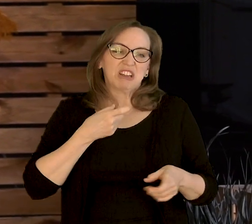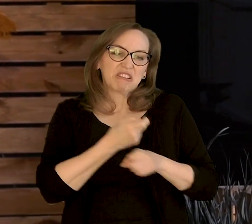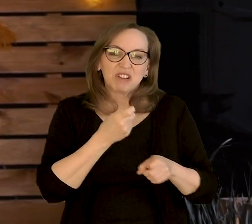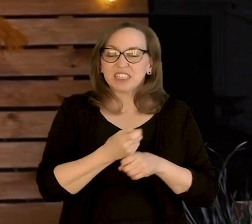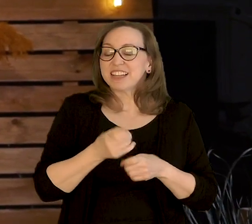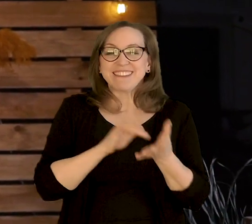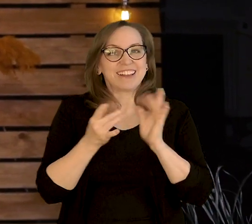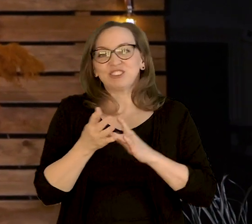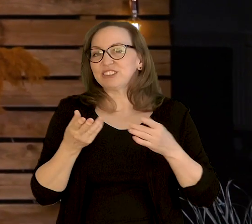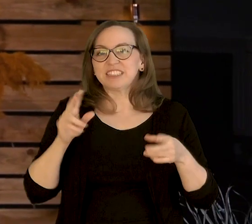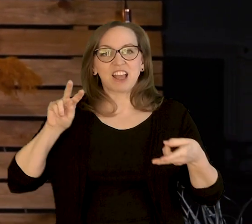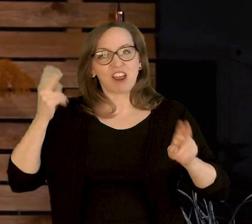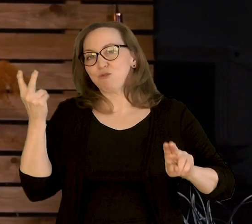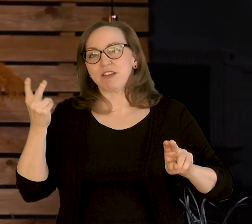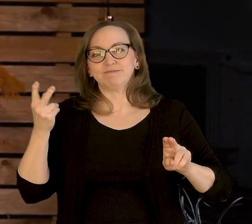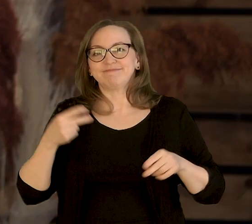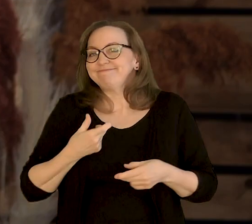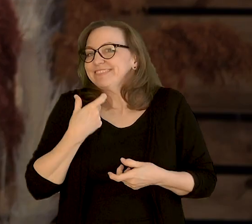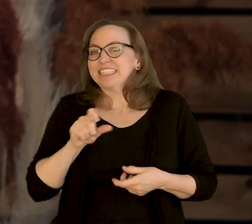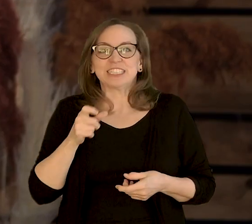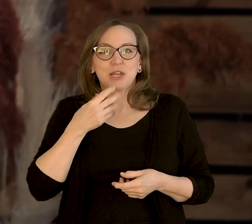Jest cicho, nic nie mówi.